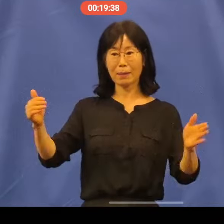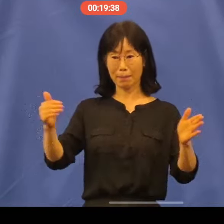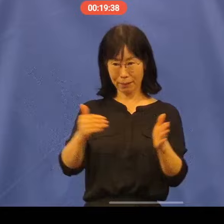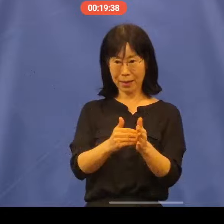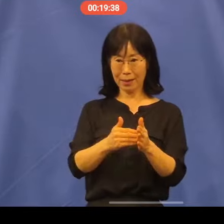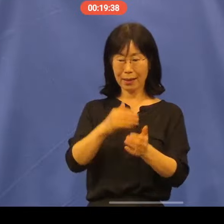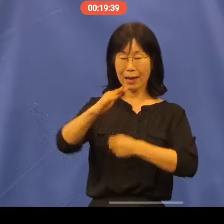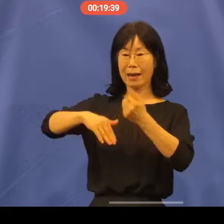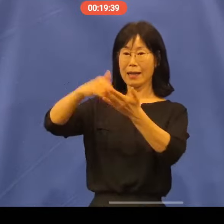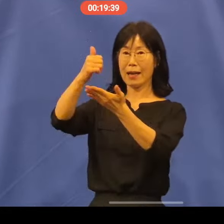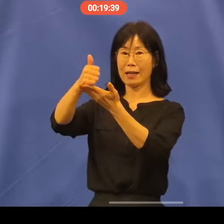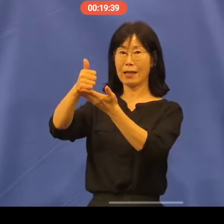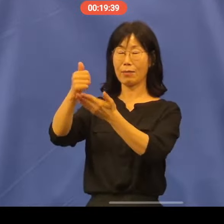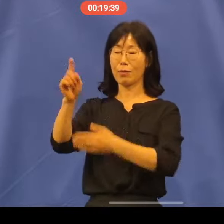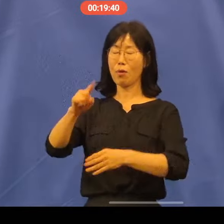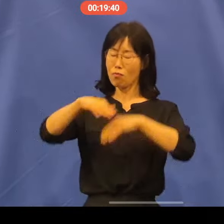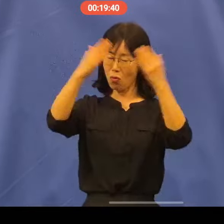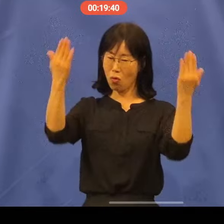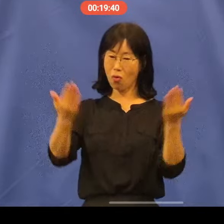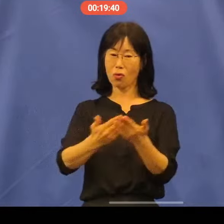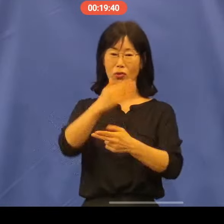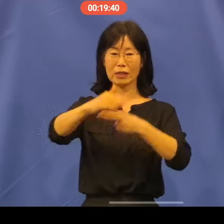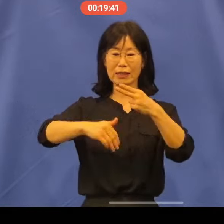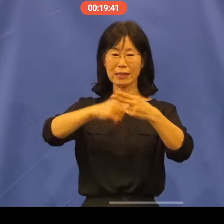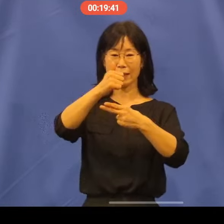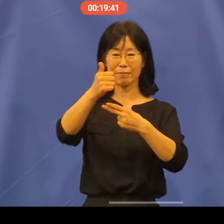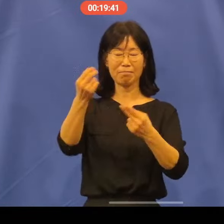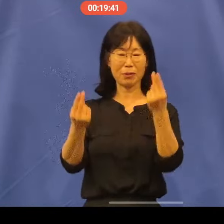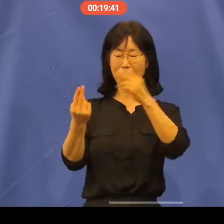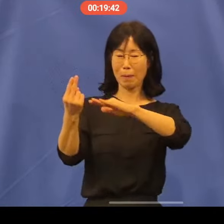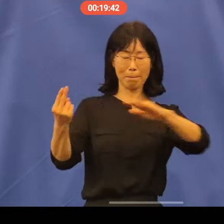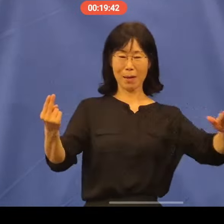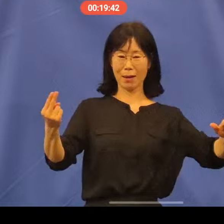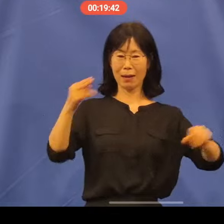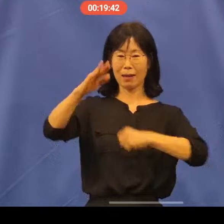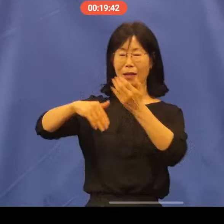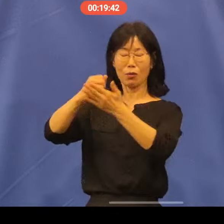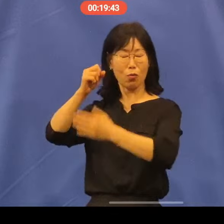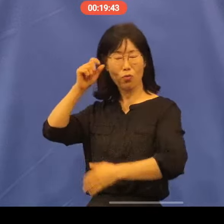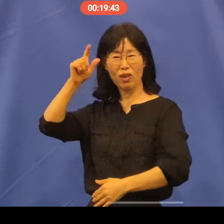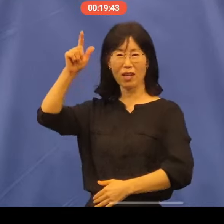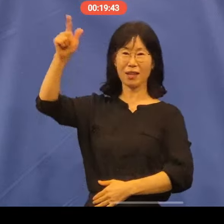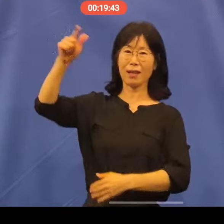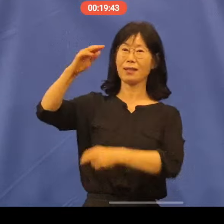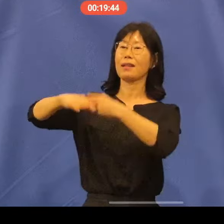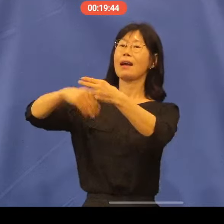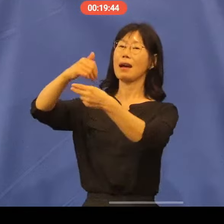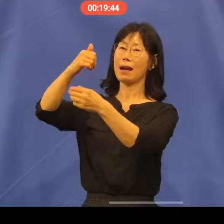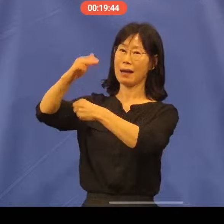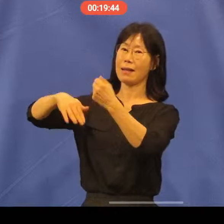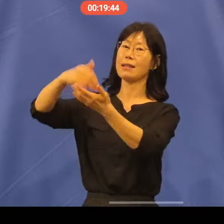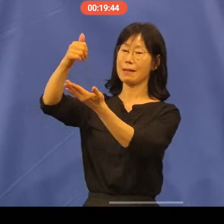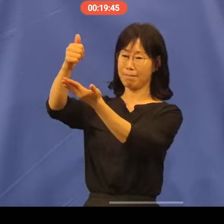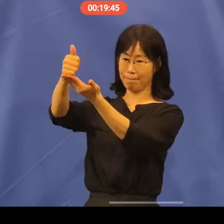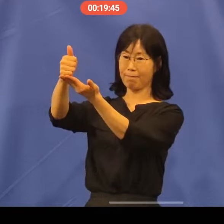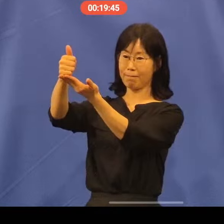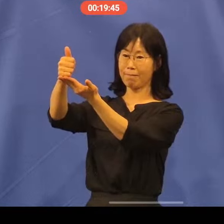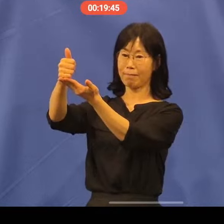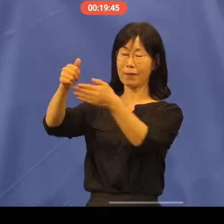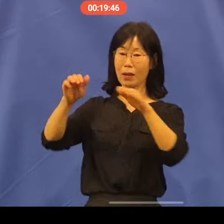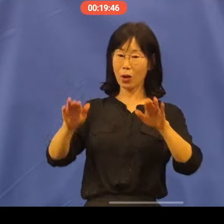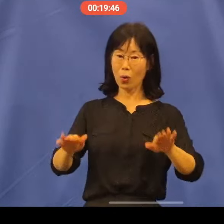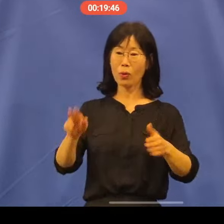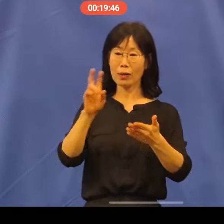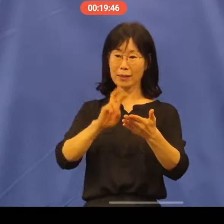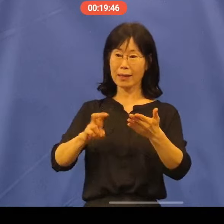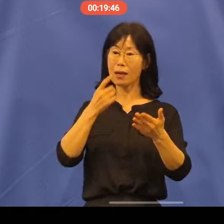엘로힘, 창세기는 그 창조의 하나님이 엘로힘이에요. 모든 신들 위에 뛰어나신 분. 오늘 우리가 찬양을 앞부분에 했던